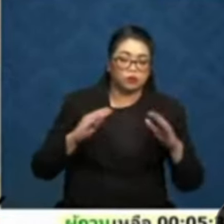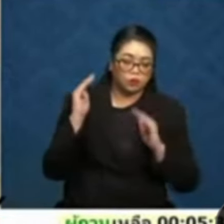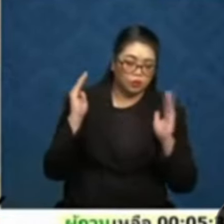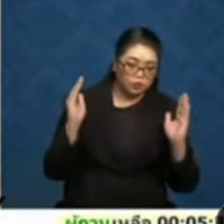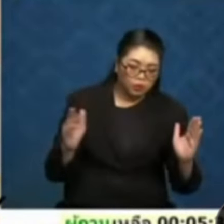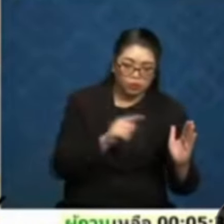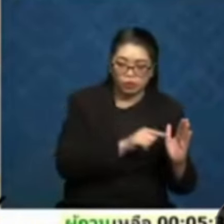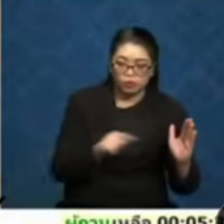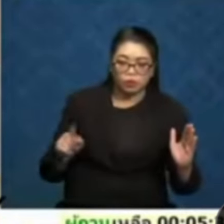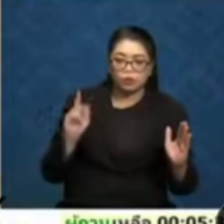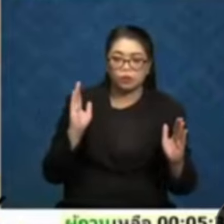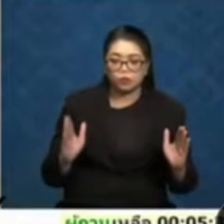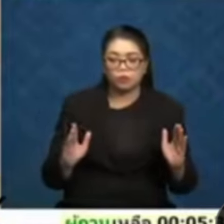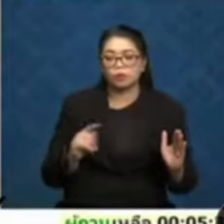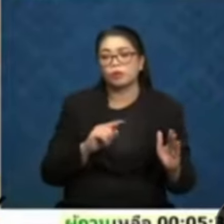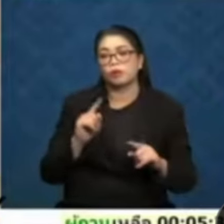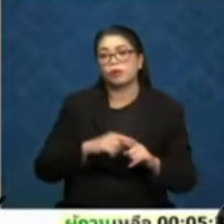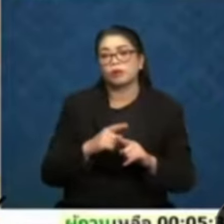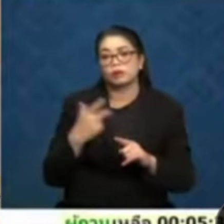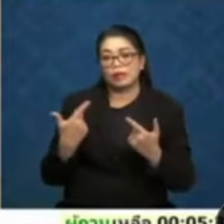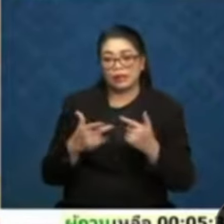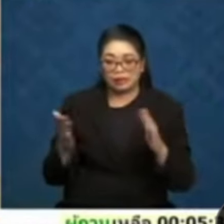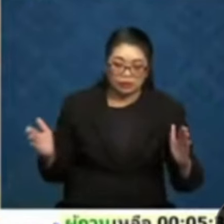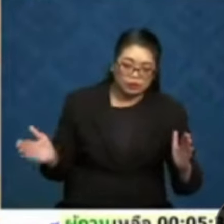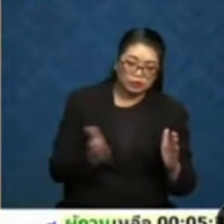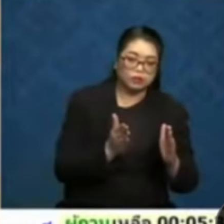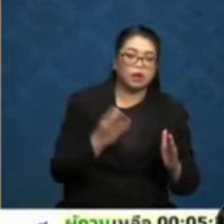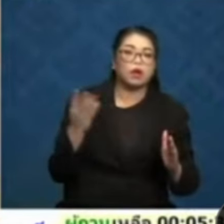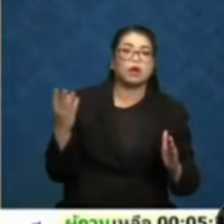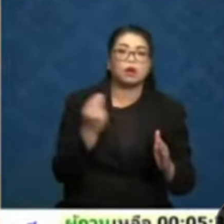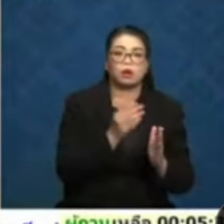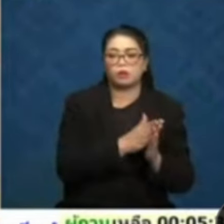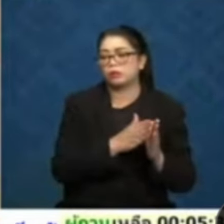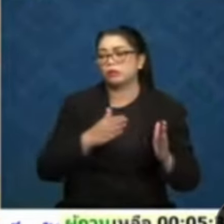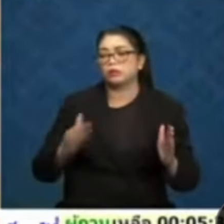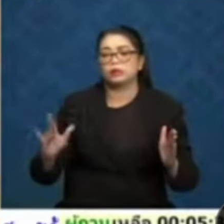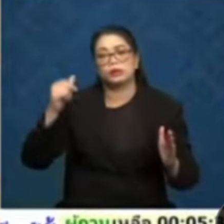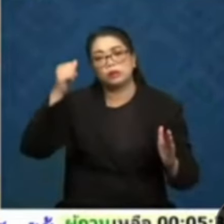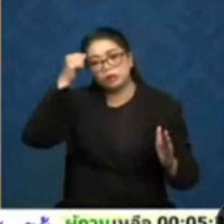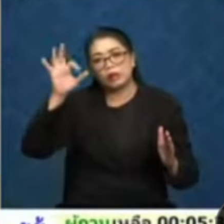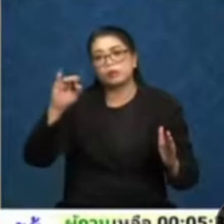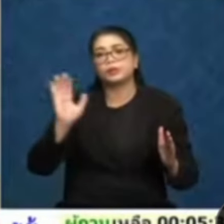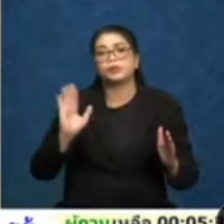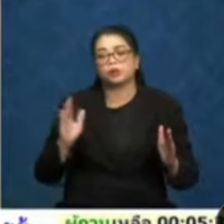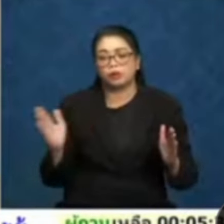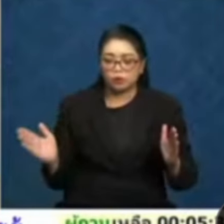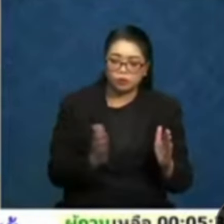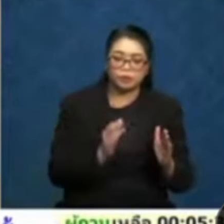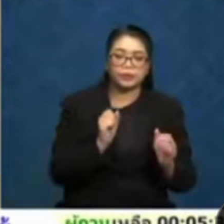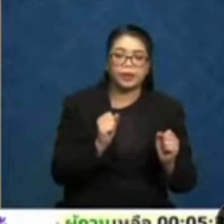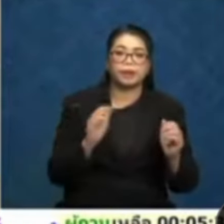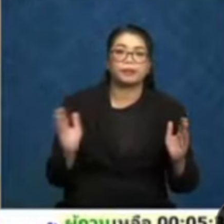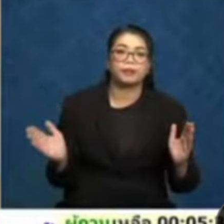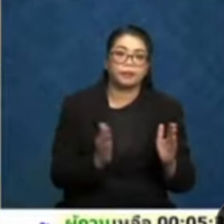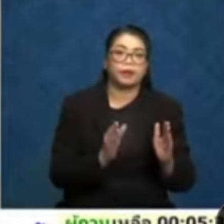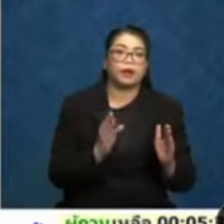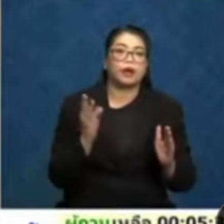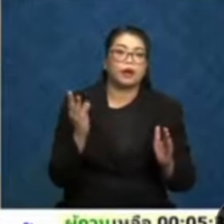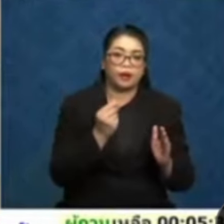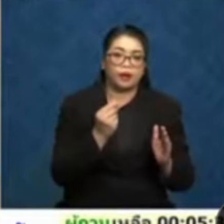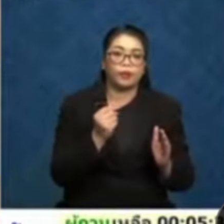ไม่เกินเท่านี้แต่แน่นอนเราจะทำให้เร็วกว่านั้นได้แน่นอนอย่างเช่นดิฉันได้คุยกับทางเอ่อทางกรมป้องกันและ